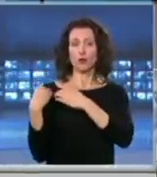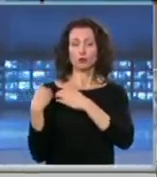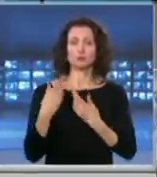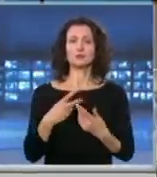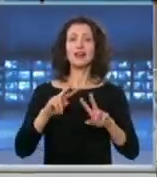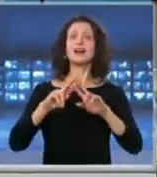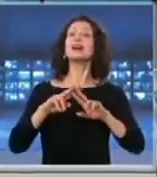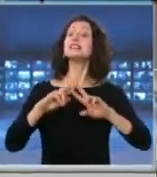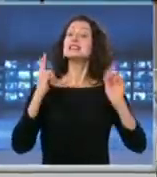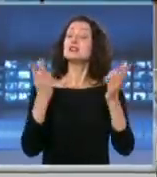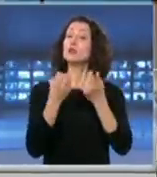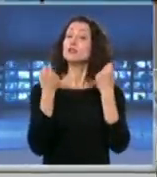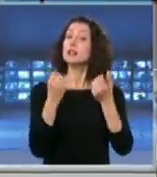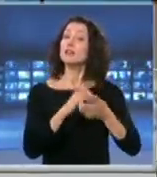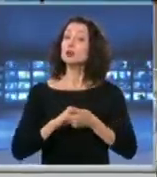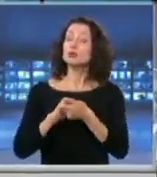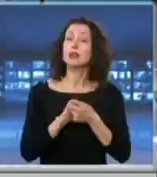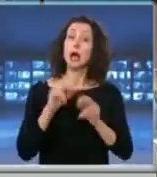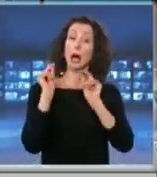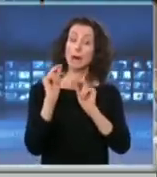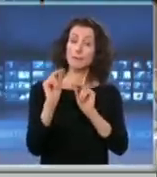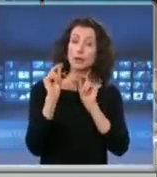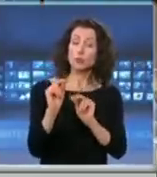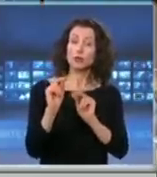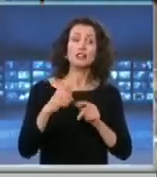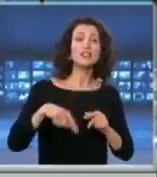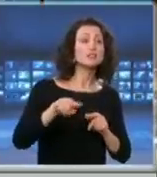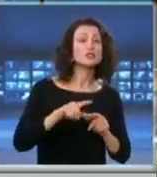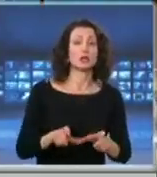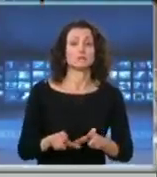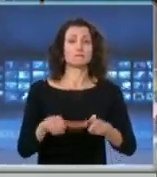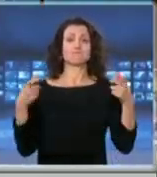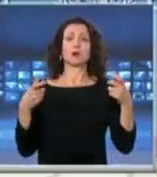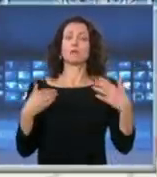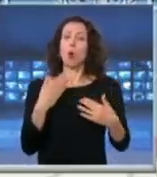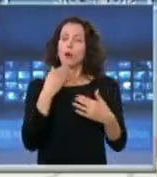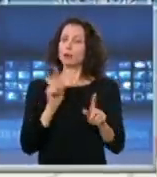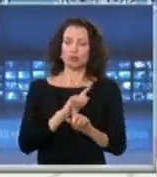Световната здравна организация предупреди срещу вдигането на мерките във всички държави твърде рано.